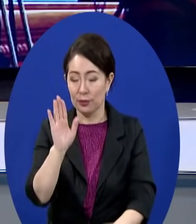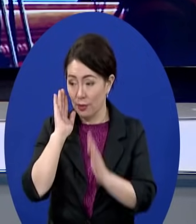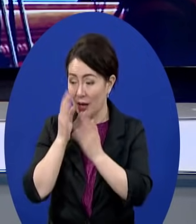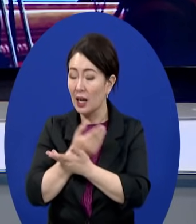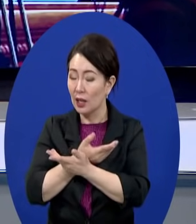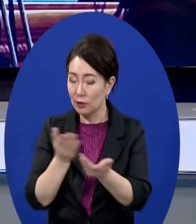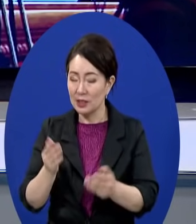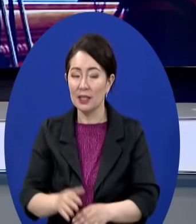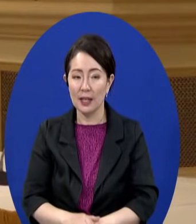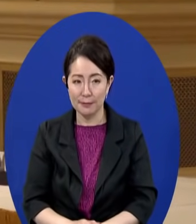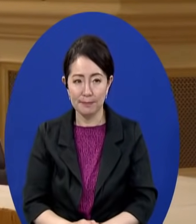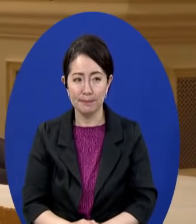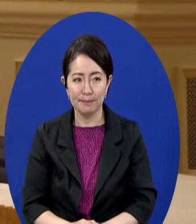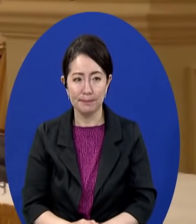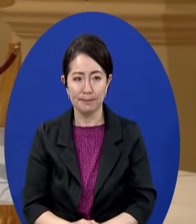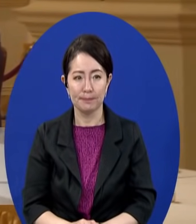байна.